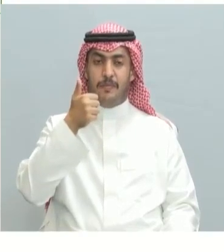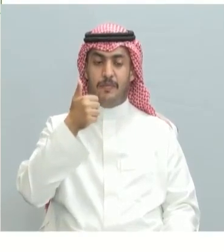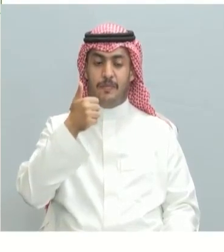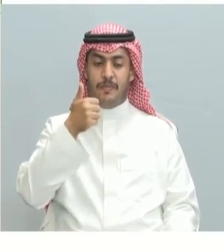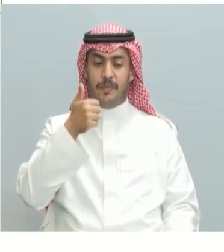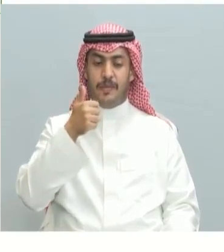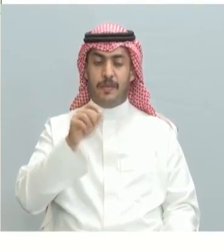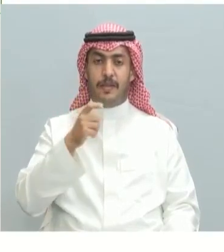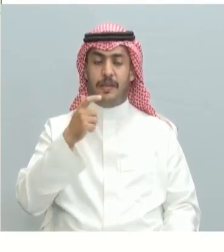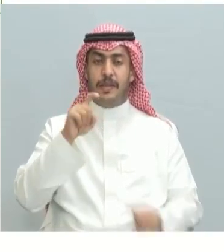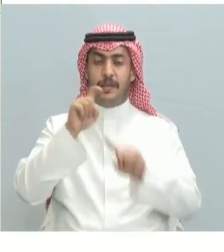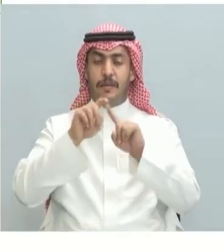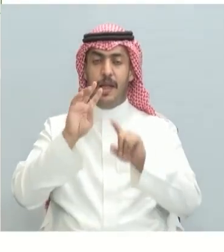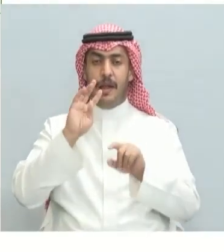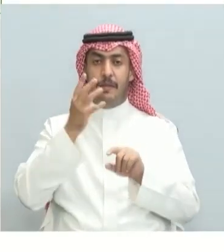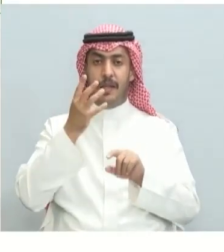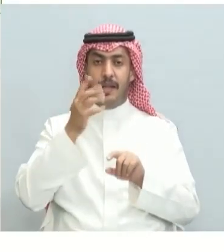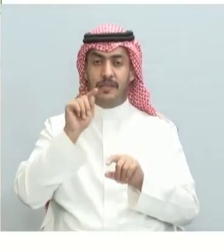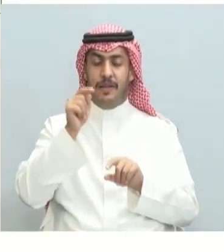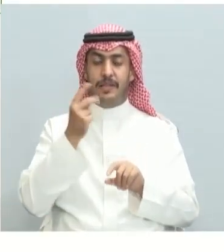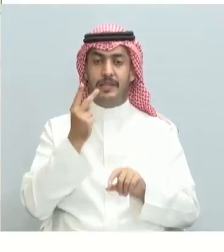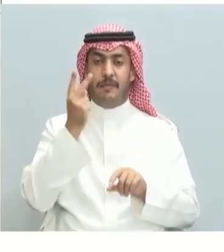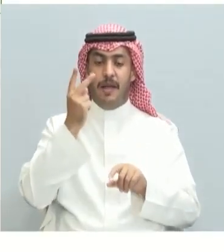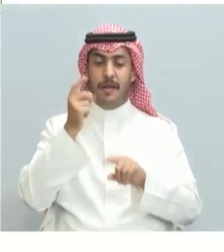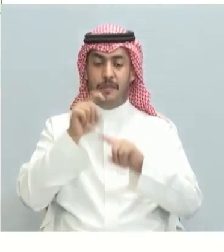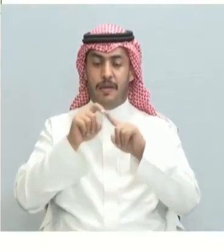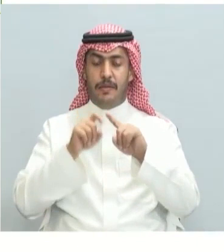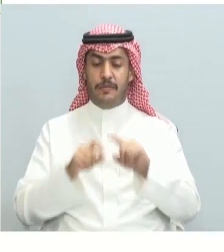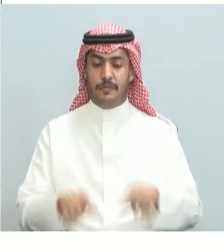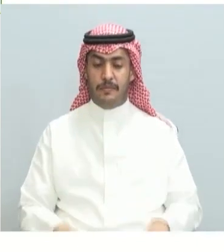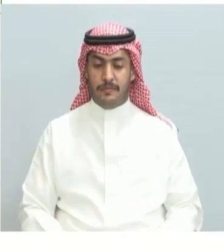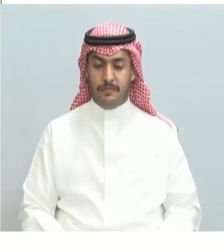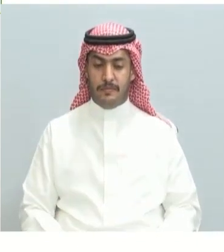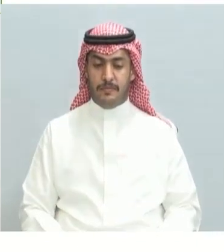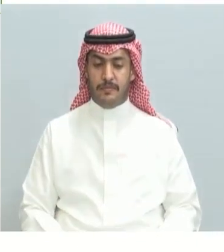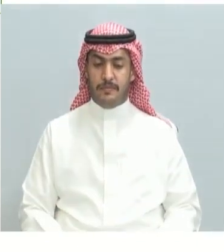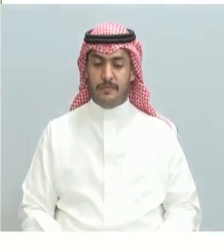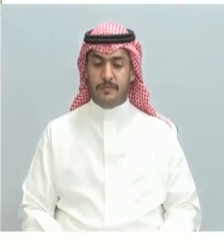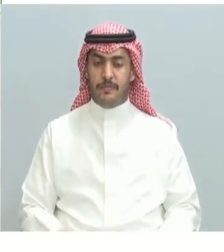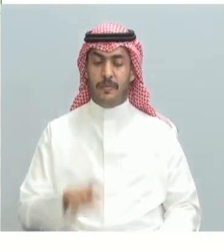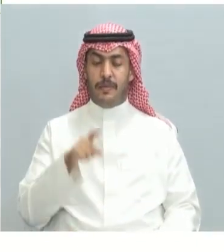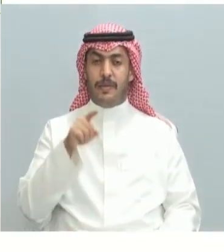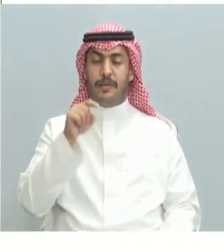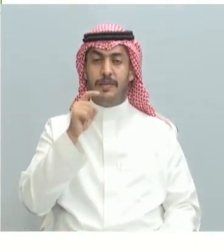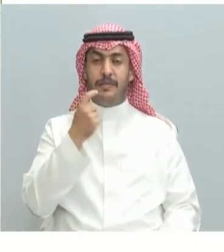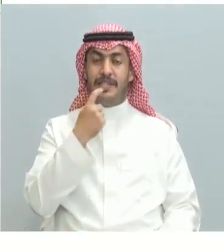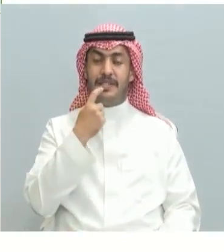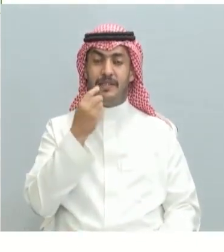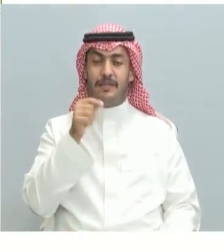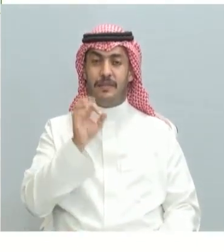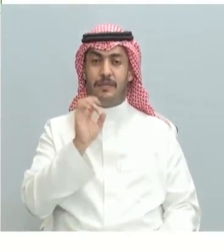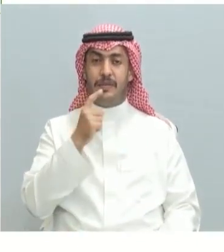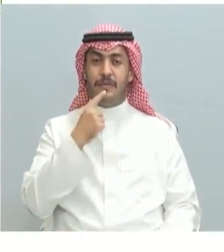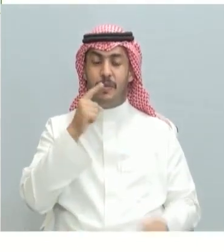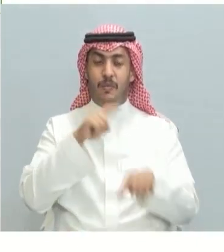هنا فعلا 14.7 بال فهنا نلاحظ ان على انها